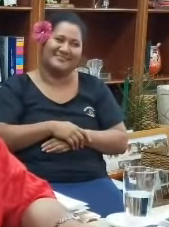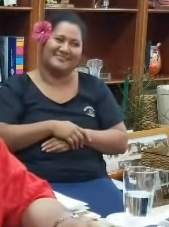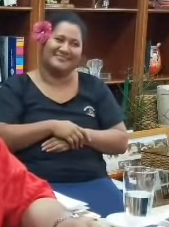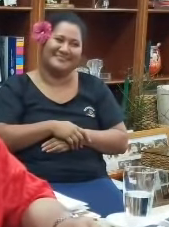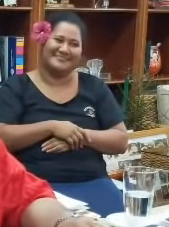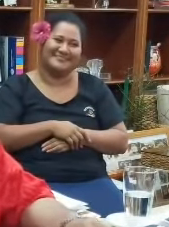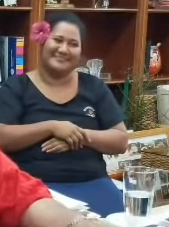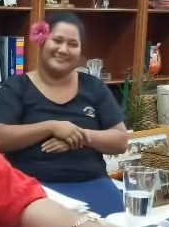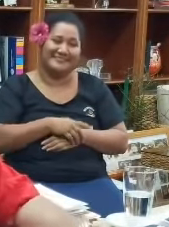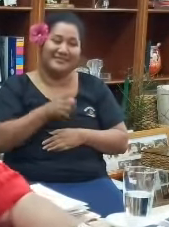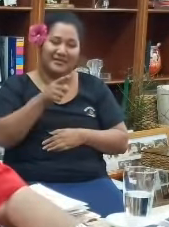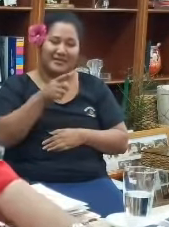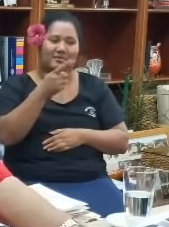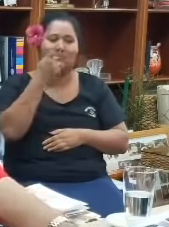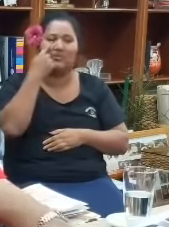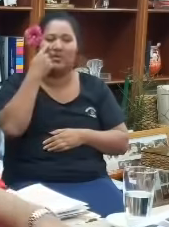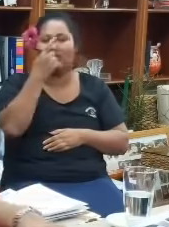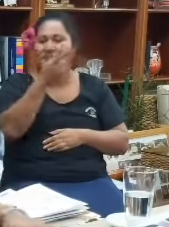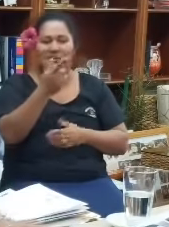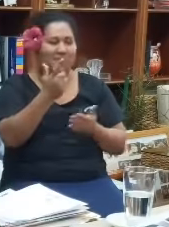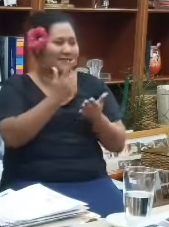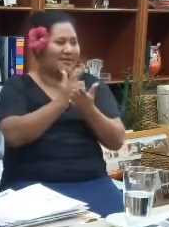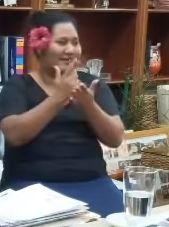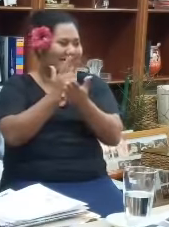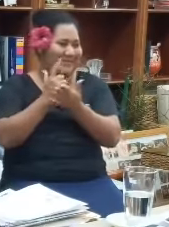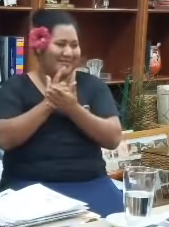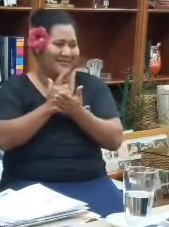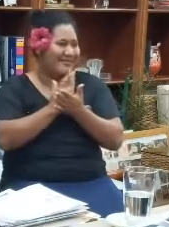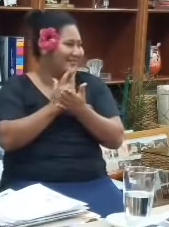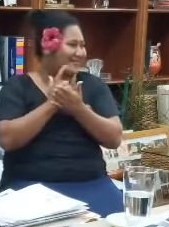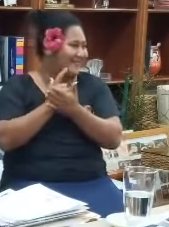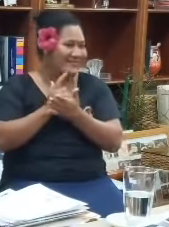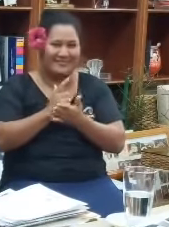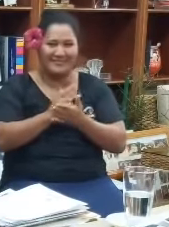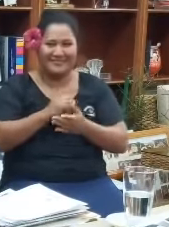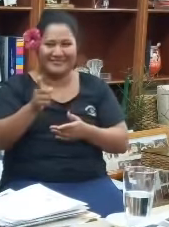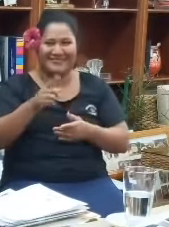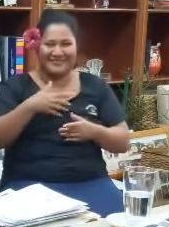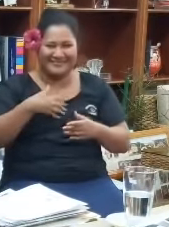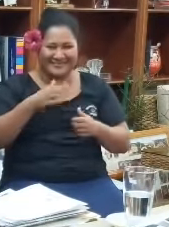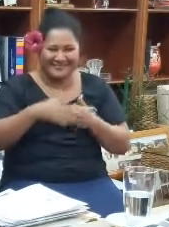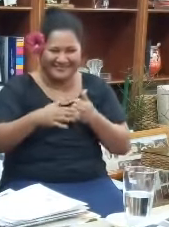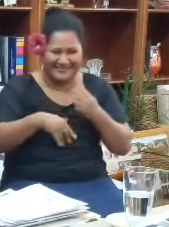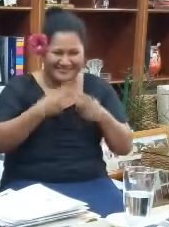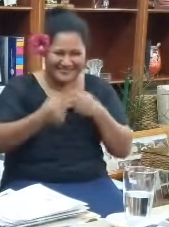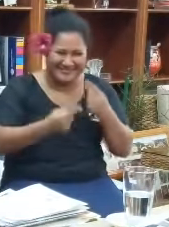vai long ala ngalo phi yo or ke le e pisale ko o ku e bei a